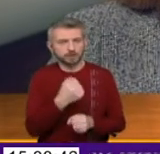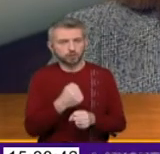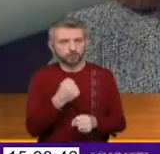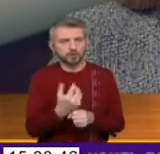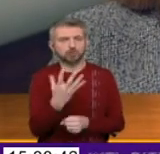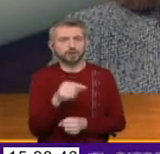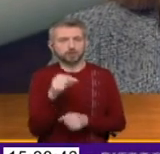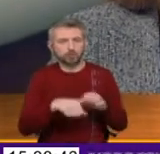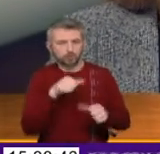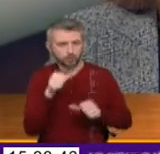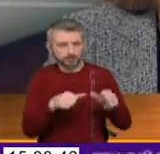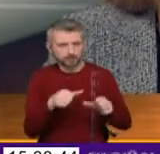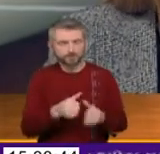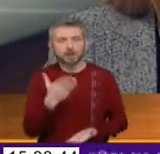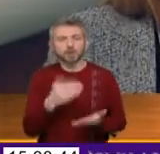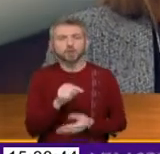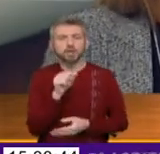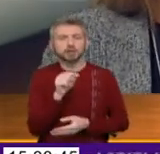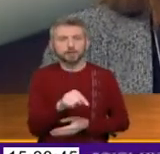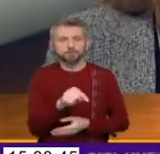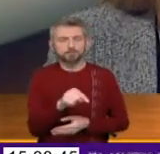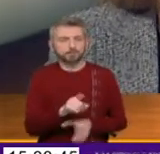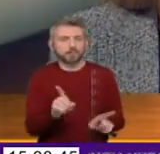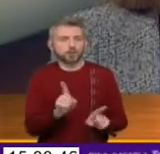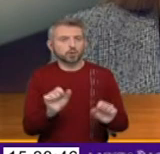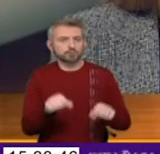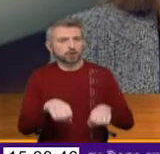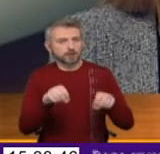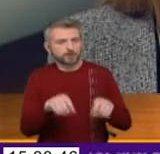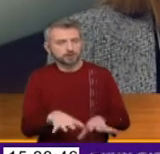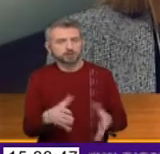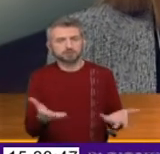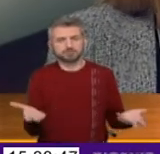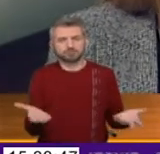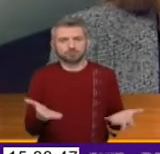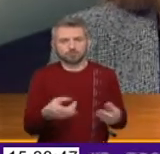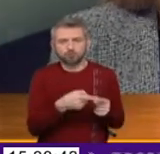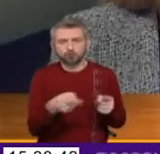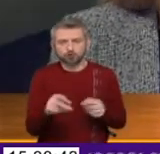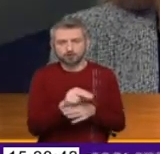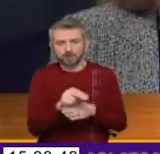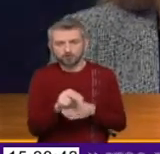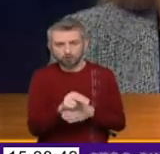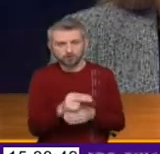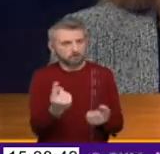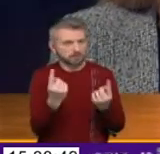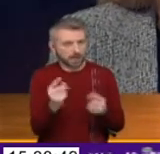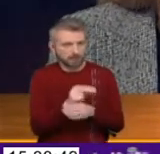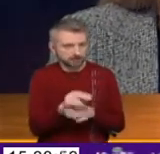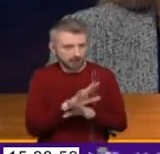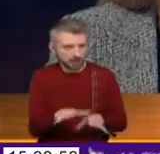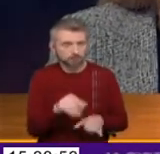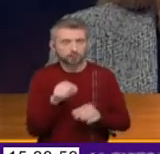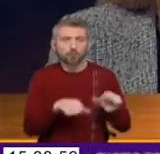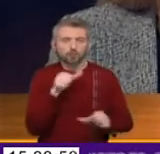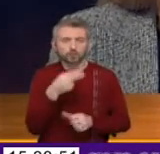зробити ще в цьому році. Якщо там щось можна вирішити якимось поточним ремонтом, а не капітальним, то в